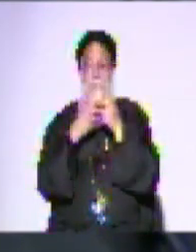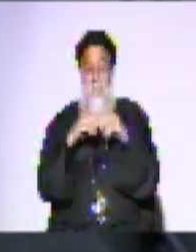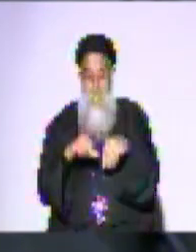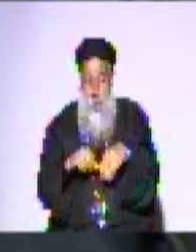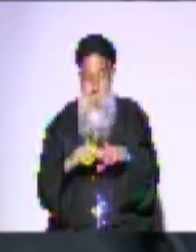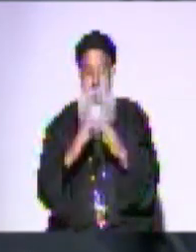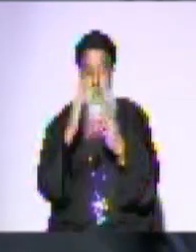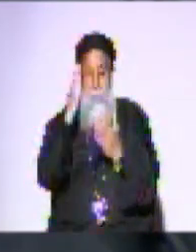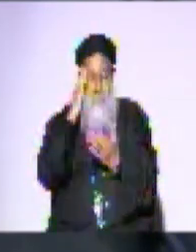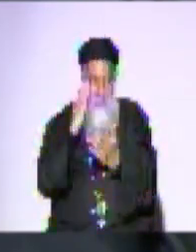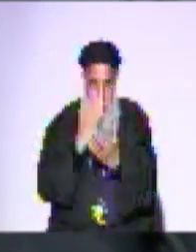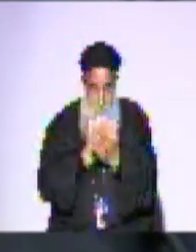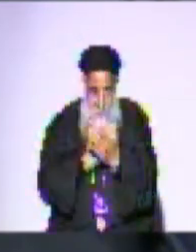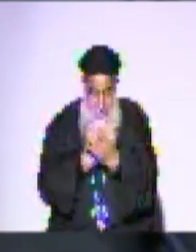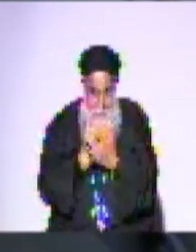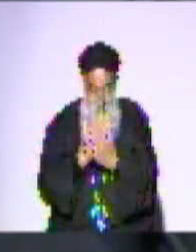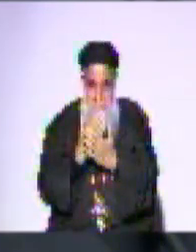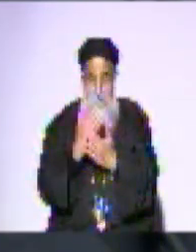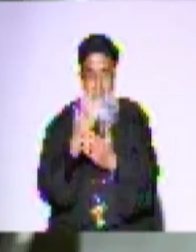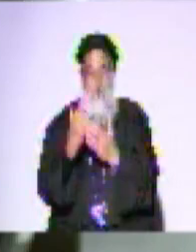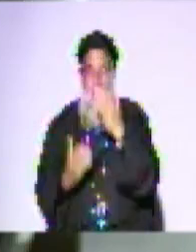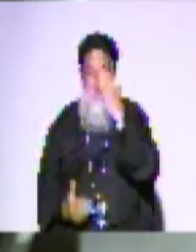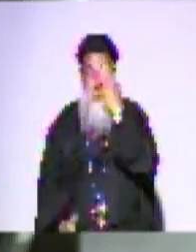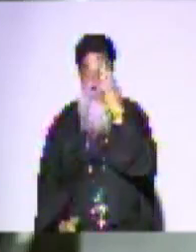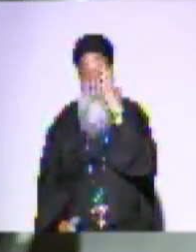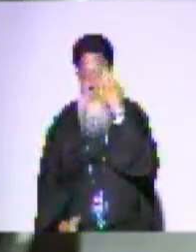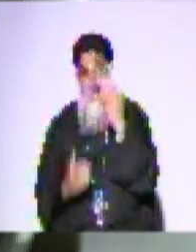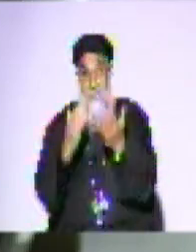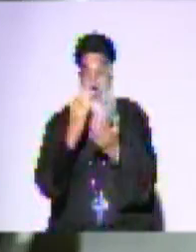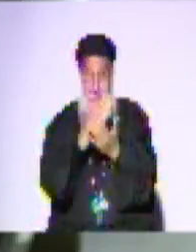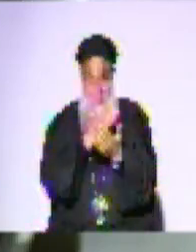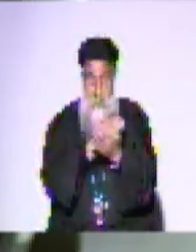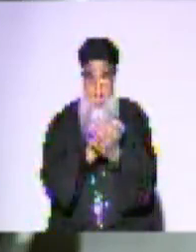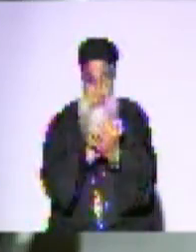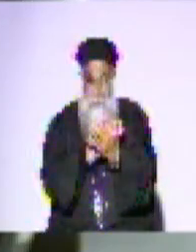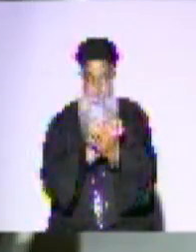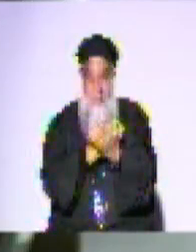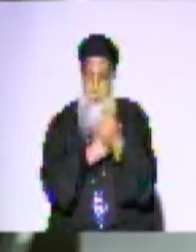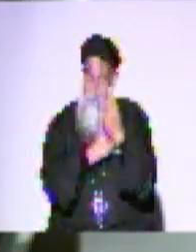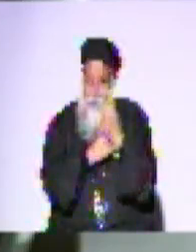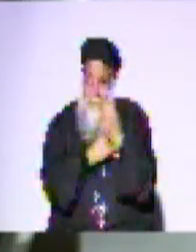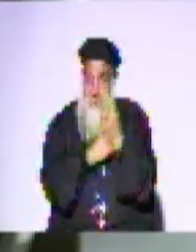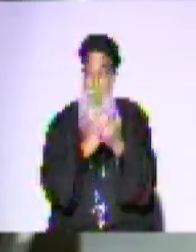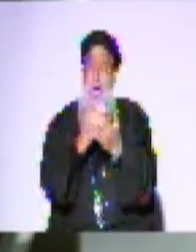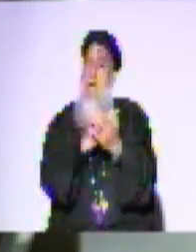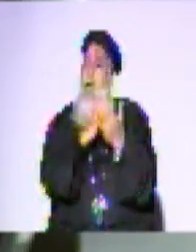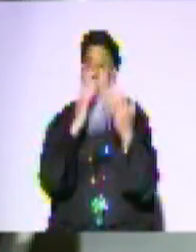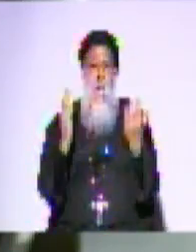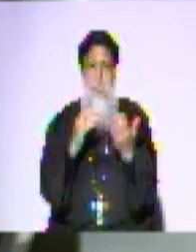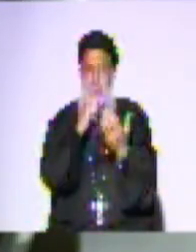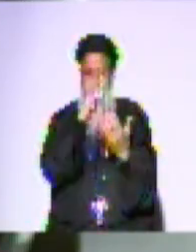فمحتاج توبة عشان أستعيد البركات مرة. قبل كل سر محتاج أمارس التوبة والاعتراف.